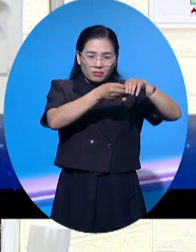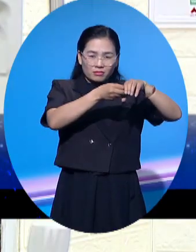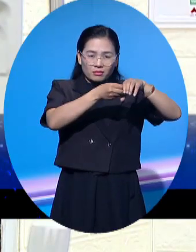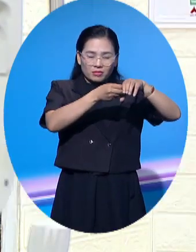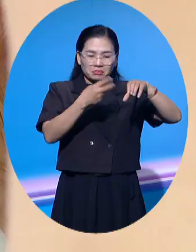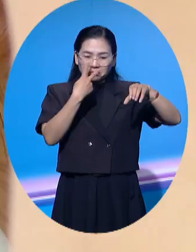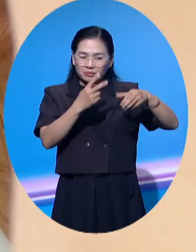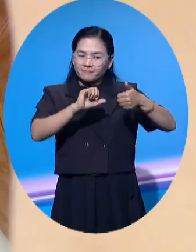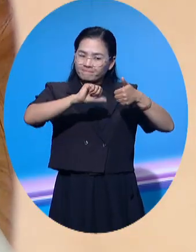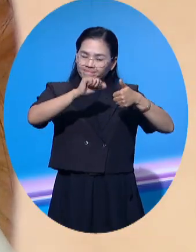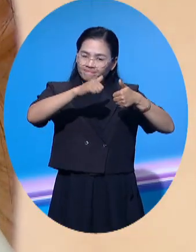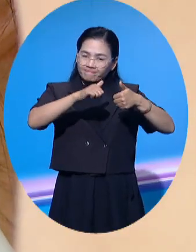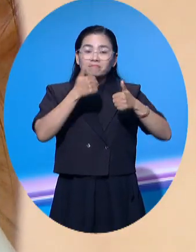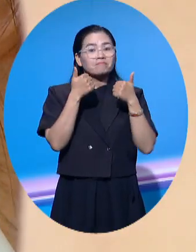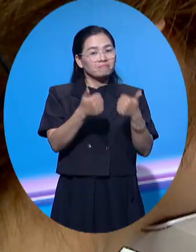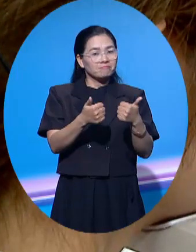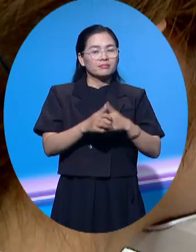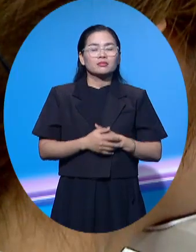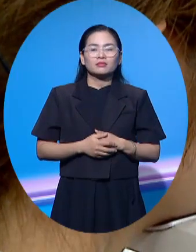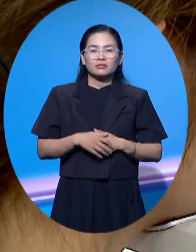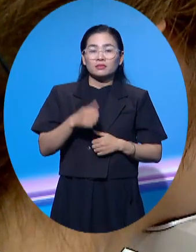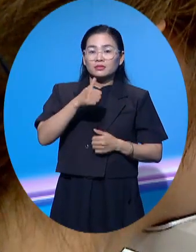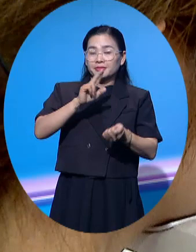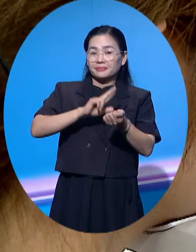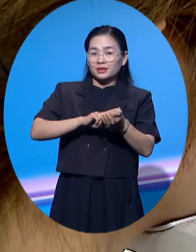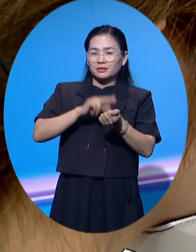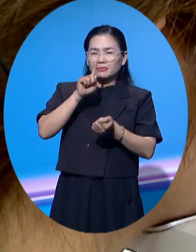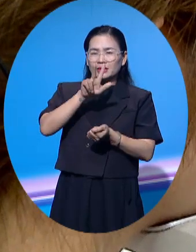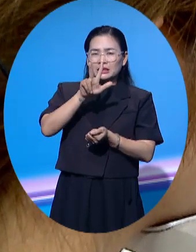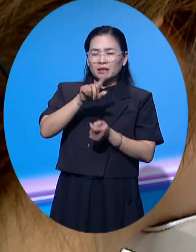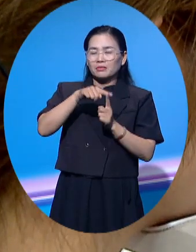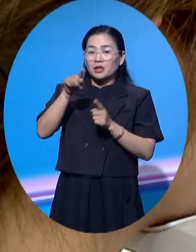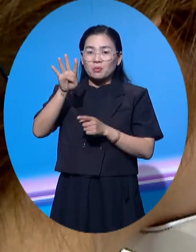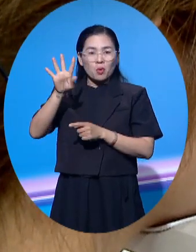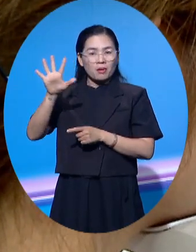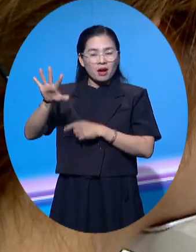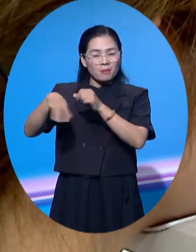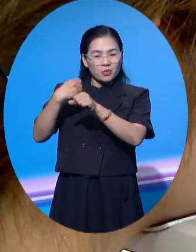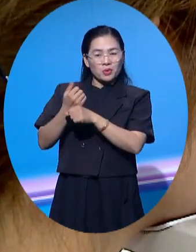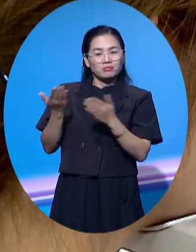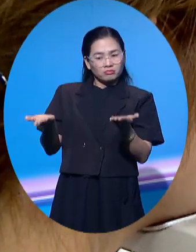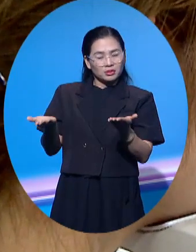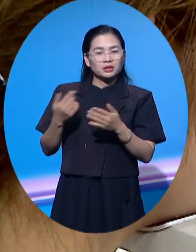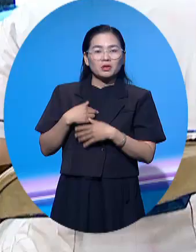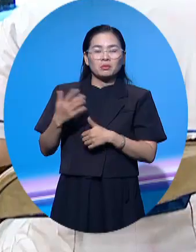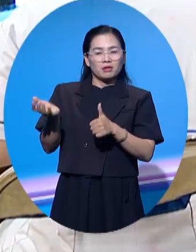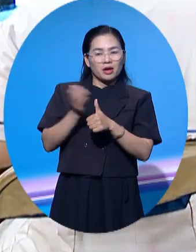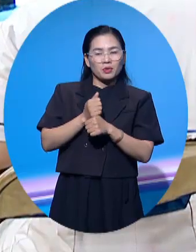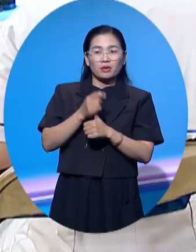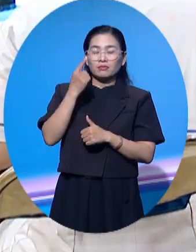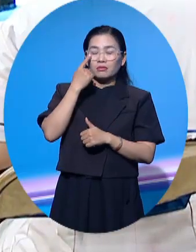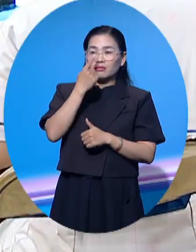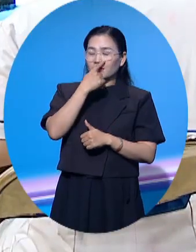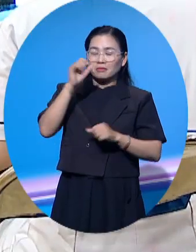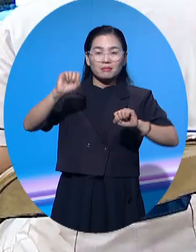ghi nhận được rất là tốt. Bệnh nhân của chúng tôi từ 18 cho đến 45 tuổi và đã đạt được những cái thị lực